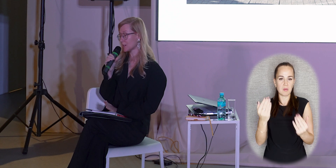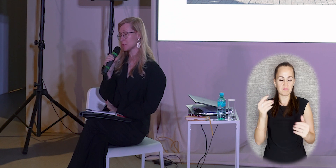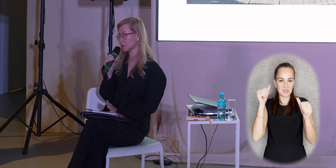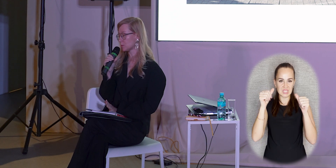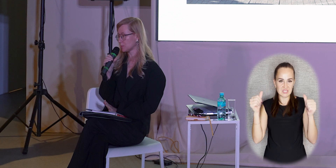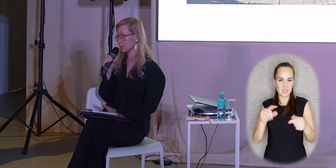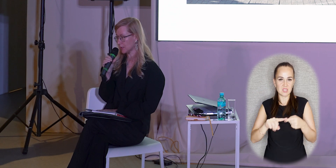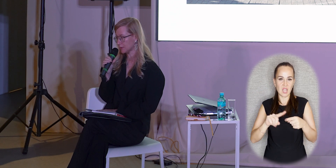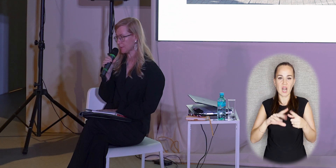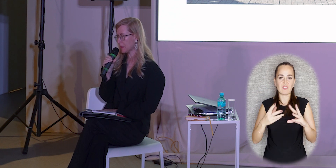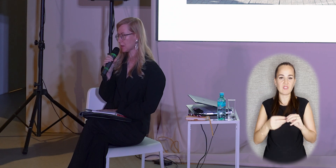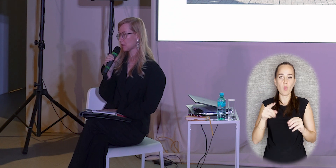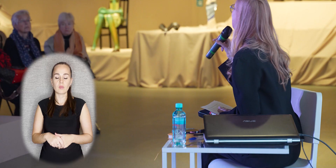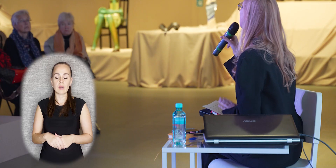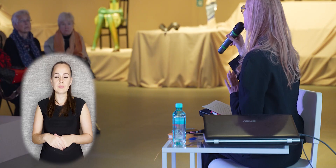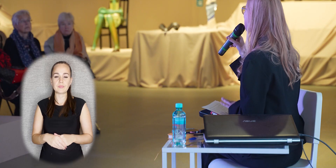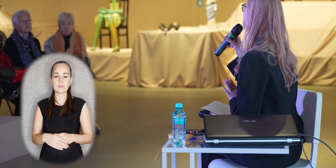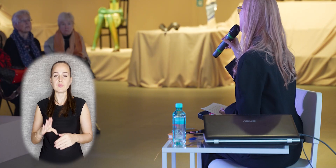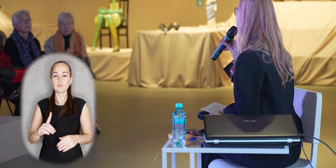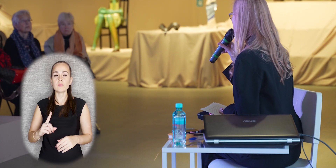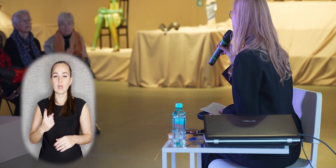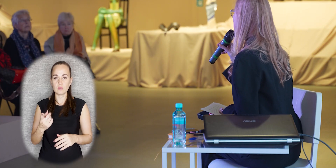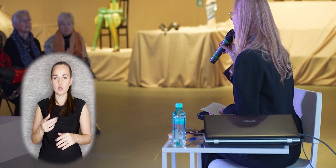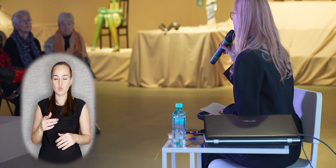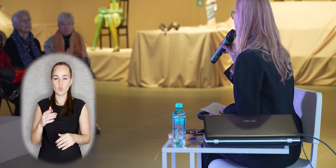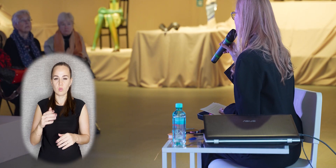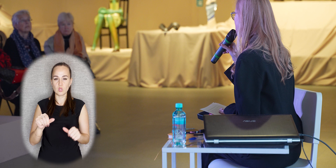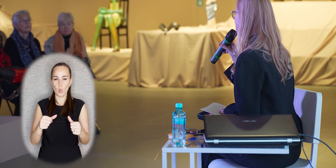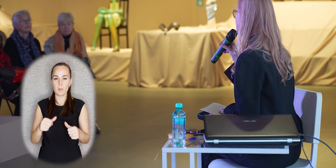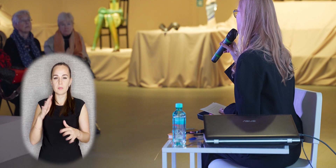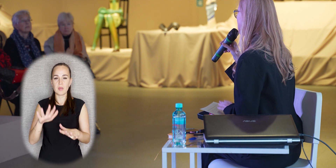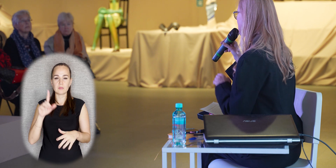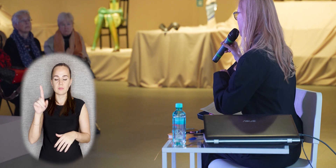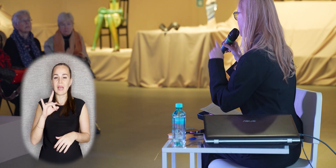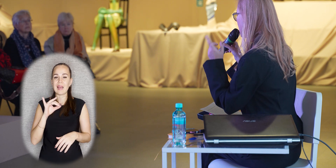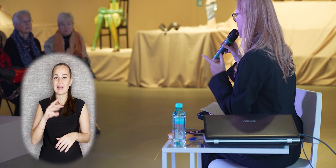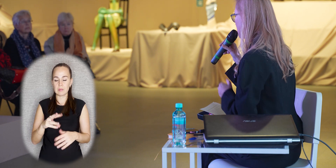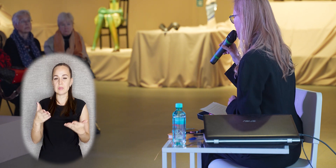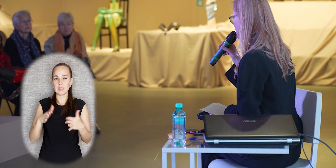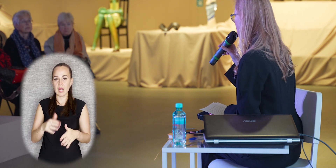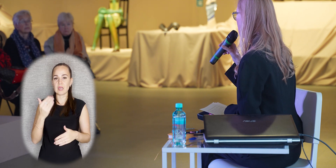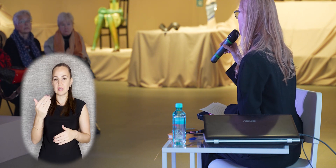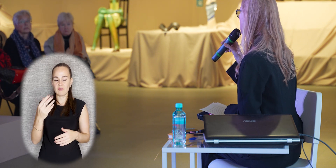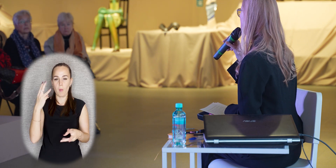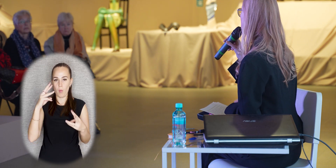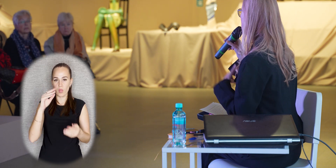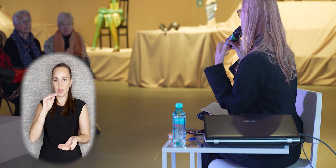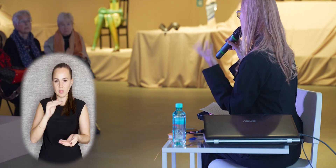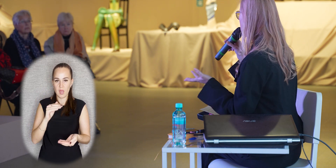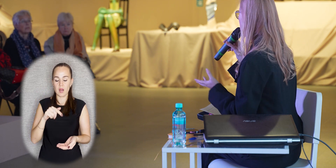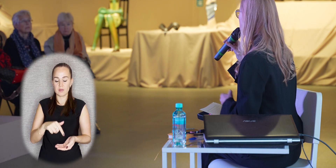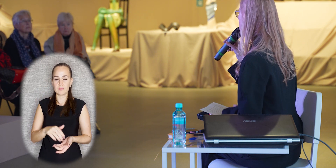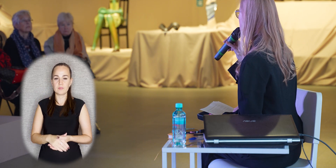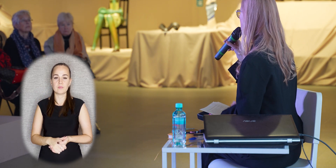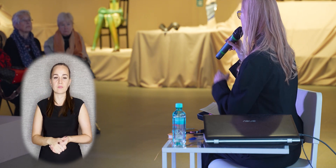скорее всего, они были переплавлены. В мастерской скульптуры каноники в Риме сохранилась авторская модель этого памятника. То мы очень хорошо